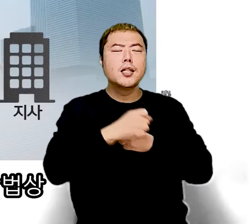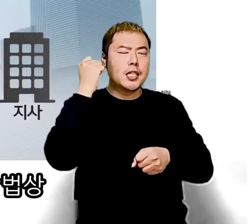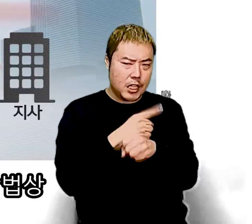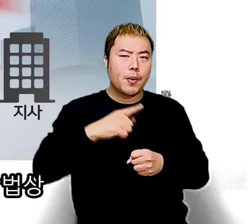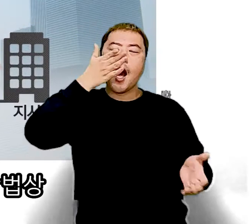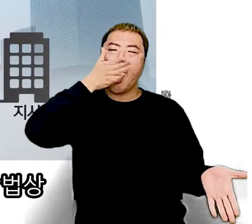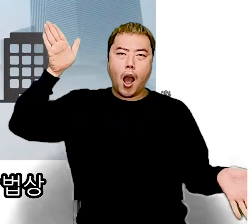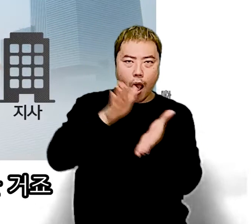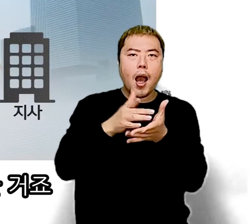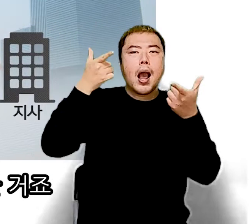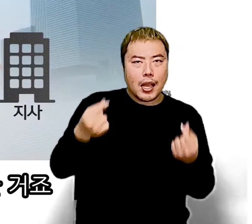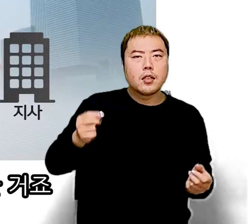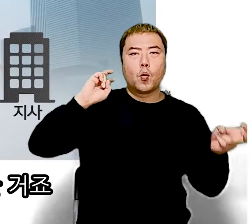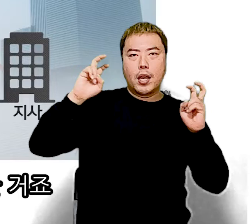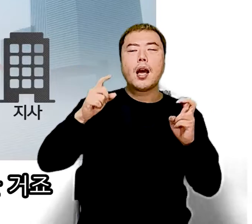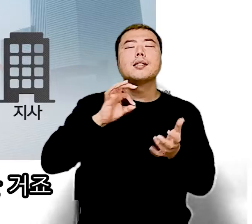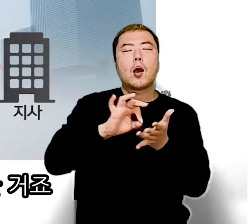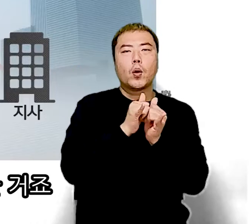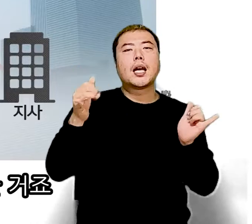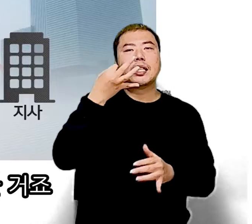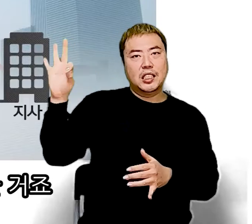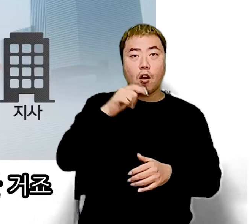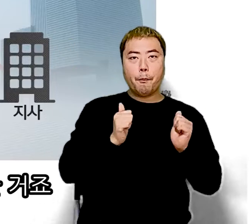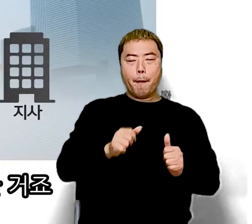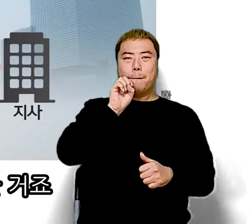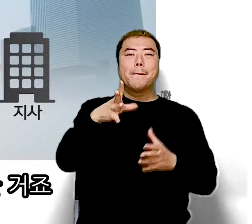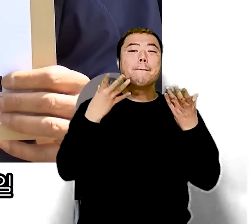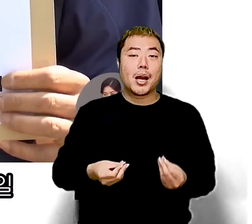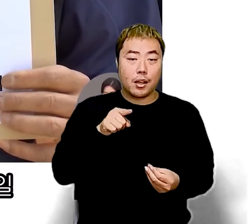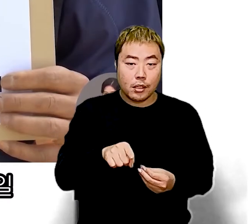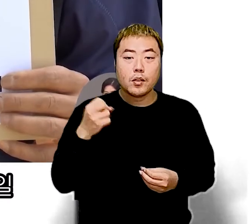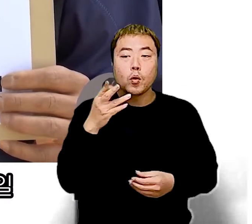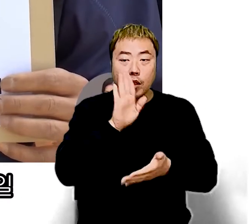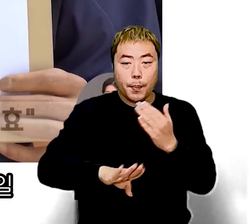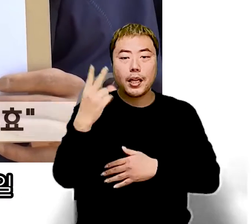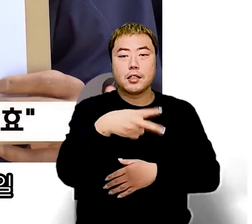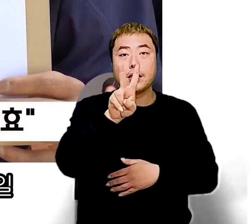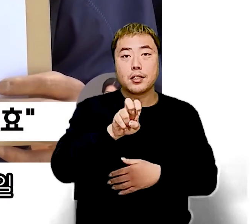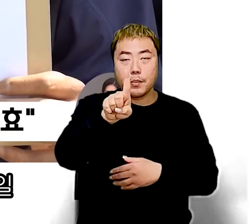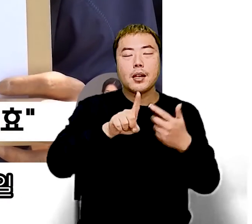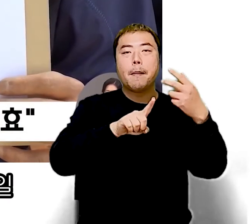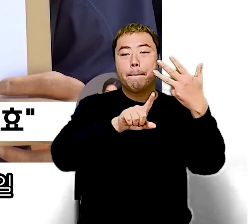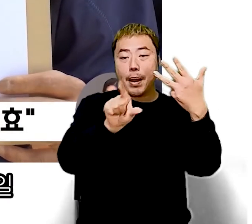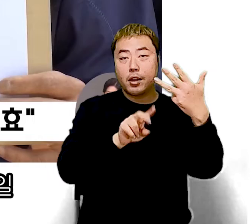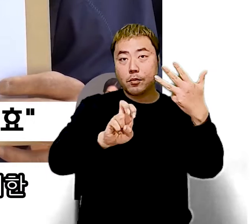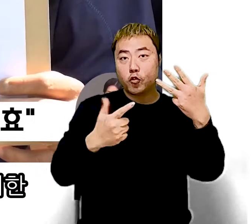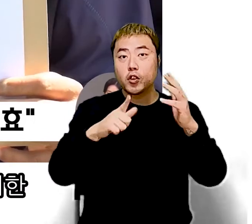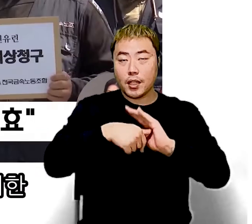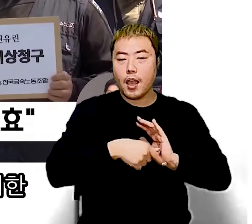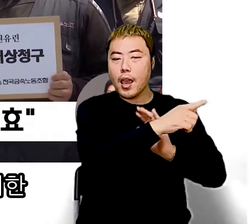서비스가 노동조합법상 사용자에 해당한다고 판단한 거죠. 그리고 2021년 8월